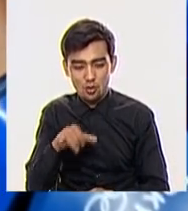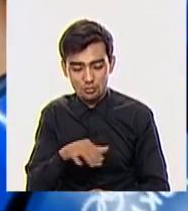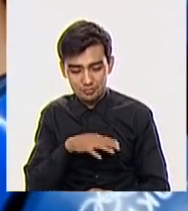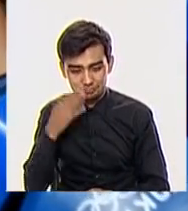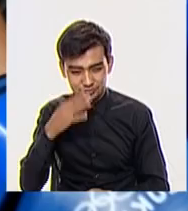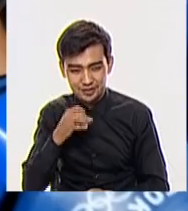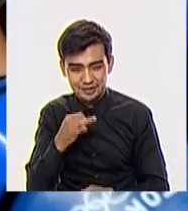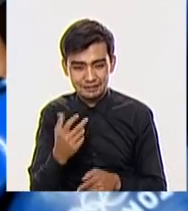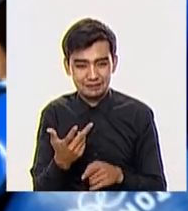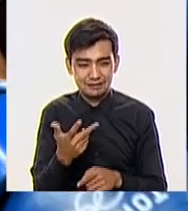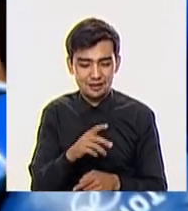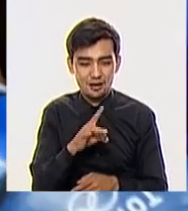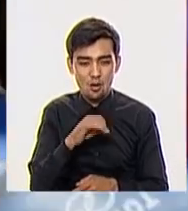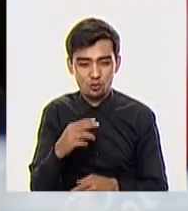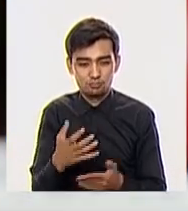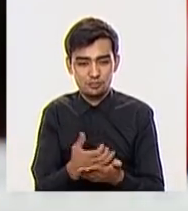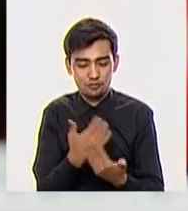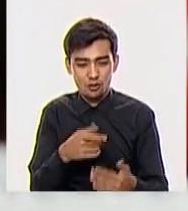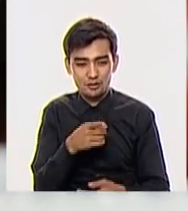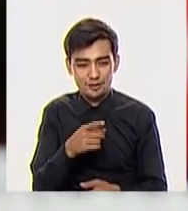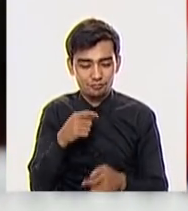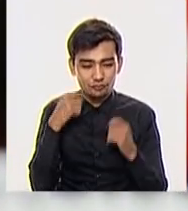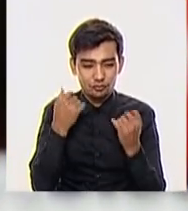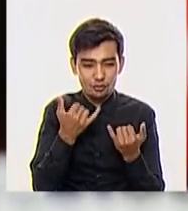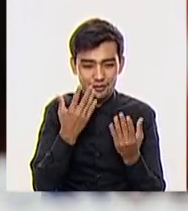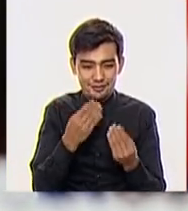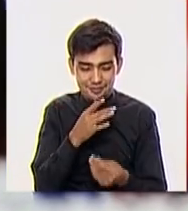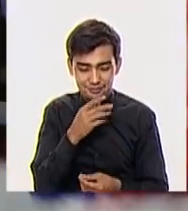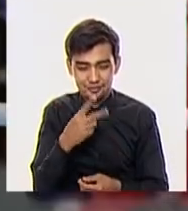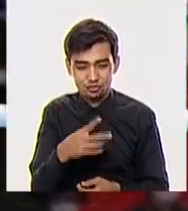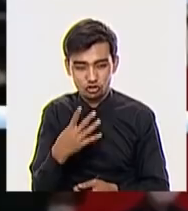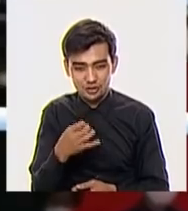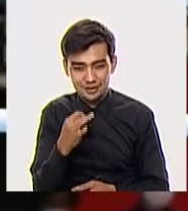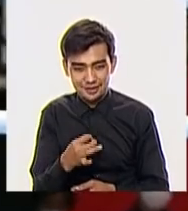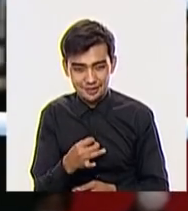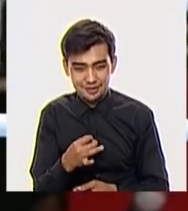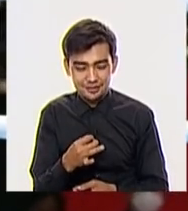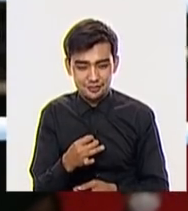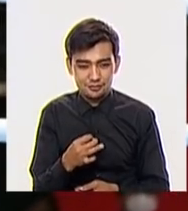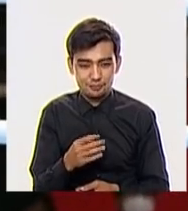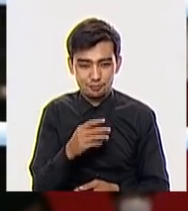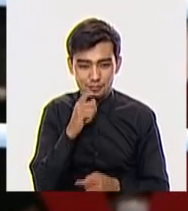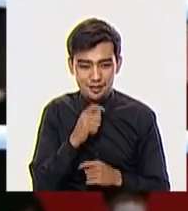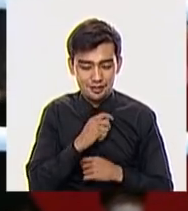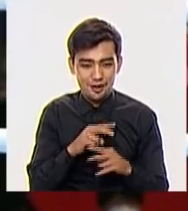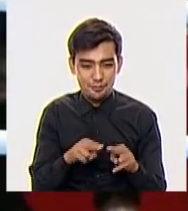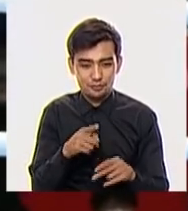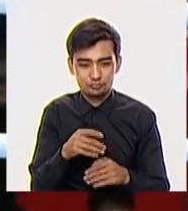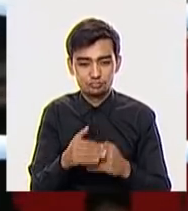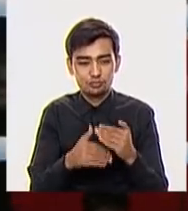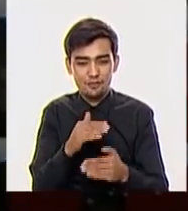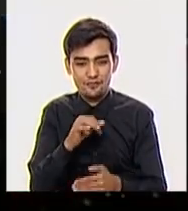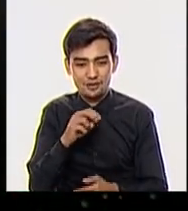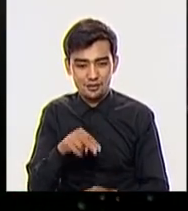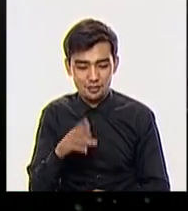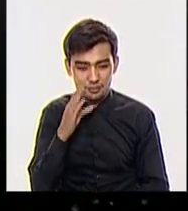трех раундов одержал победу. Кстати, ему сегодня исполнилось 24, и для него это стало приятным подарком. Он проходит